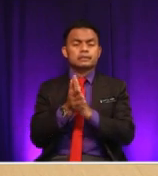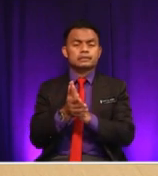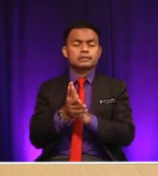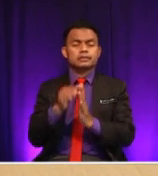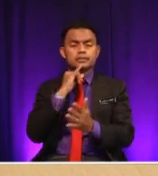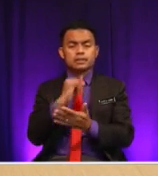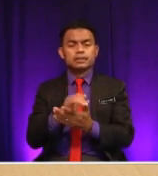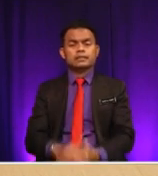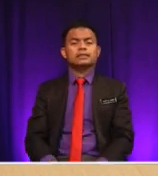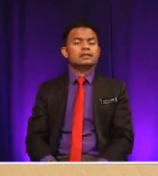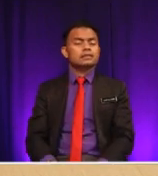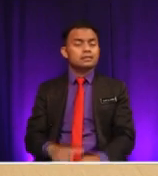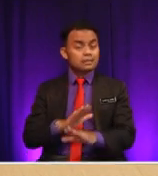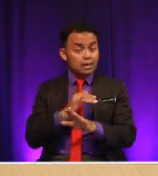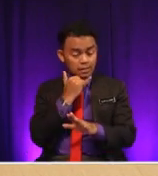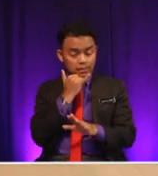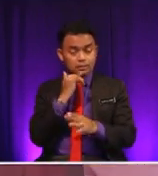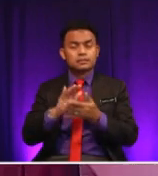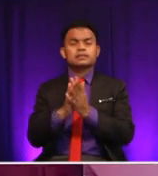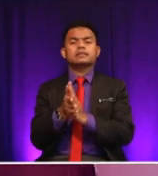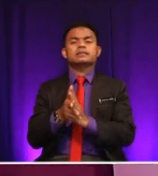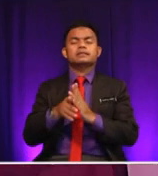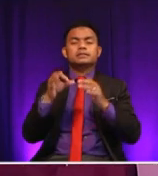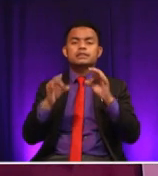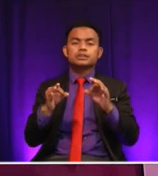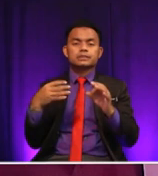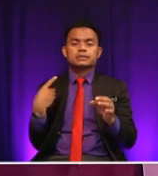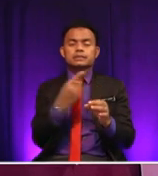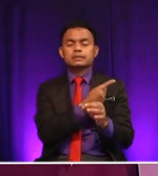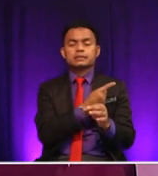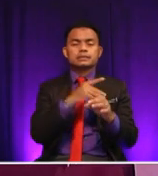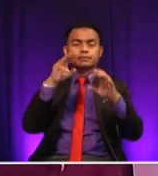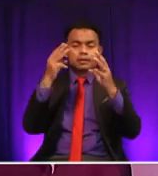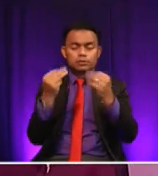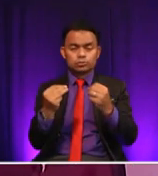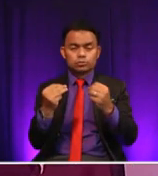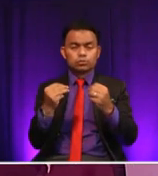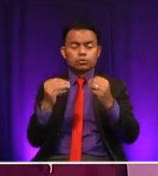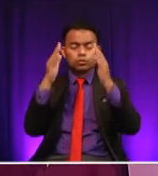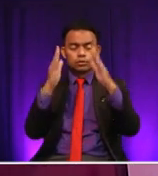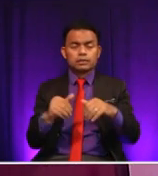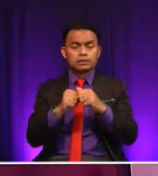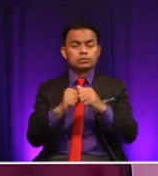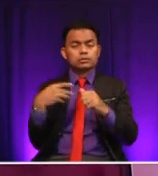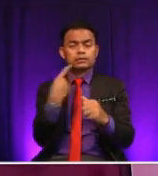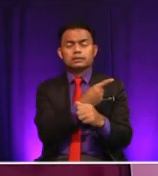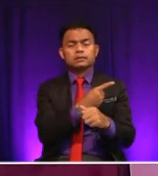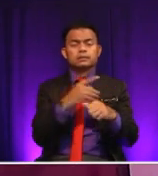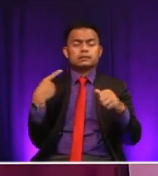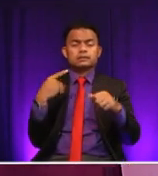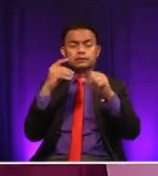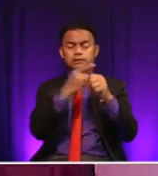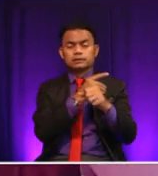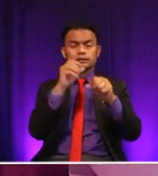dan janji Oke jadi belajar sekiranya keluar dalam soal dan respon terbuka untuk dapat 4